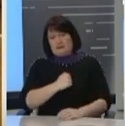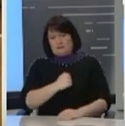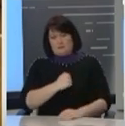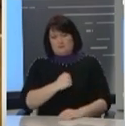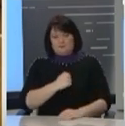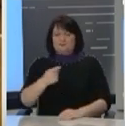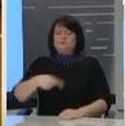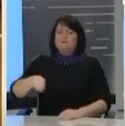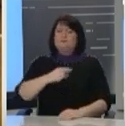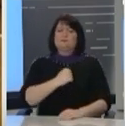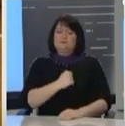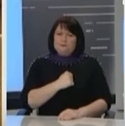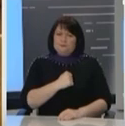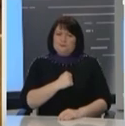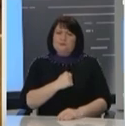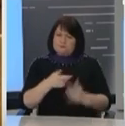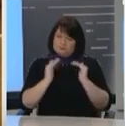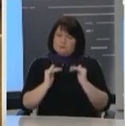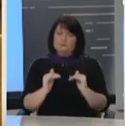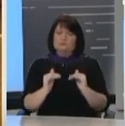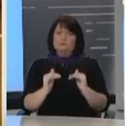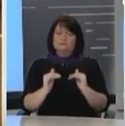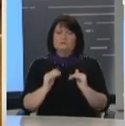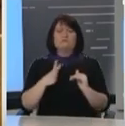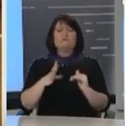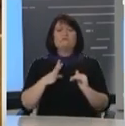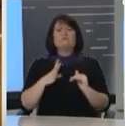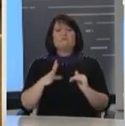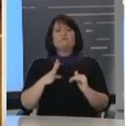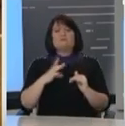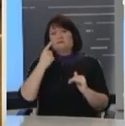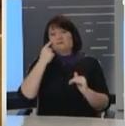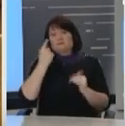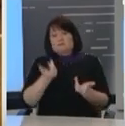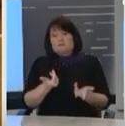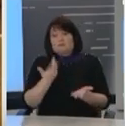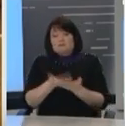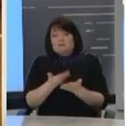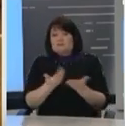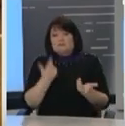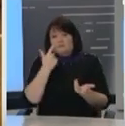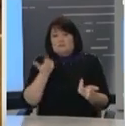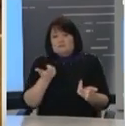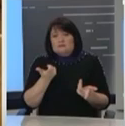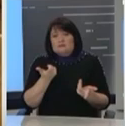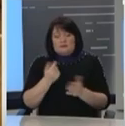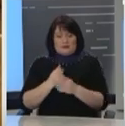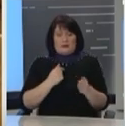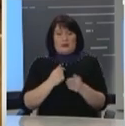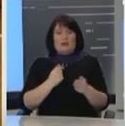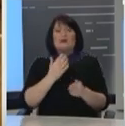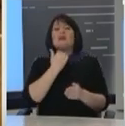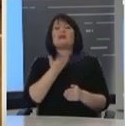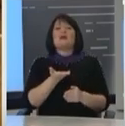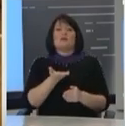Όσοι πίστευαν και συνεχίζουν να πιστεύουν και θέλουν η ζωή αυτό να τους το αποδείξει, ότι η αριστερά δεν μπορεί να